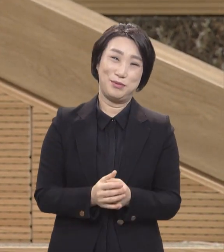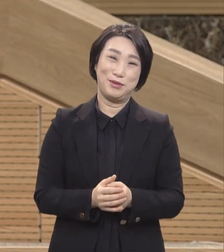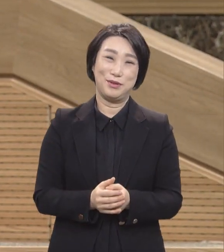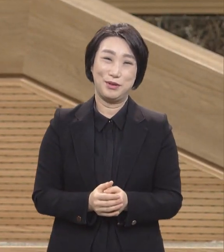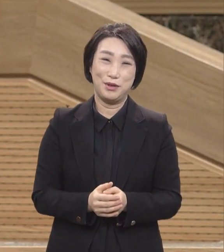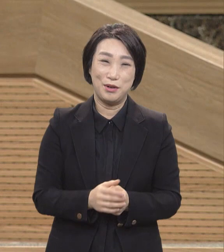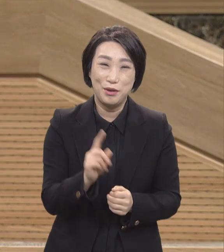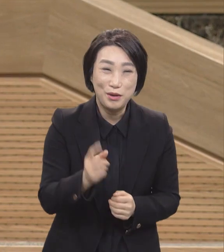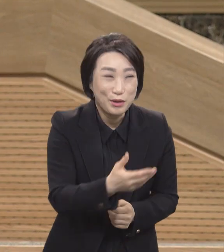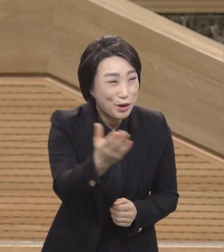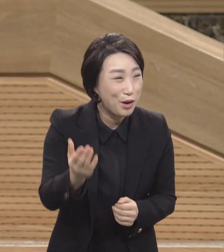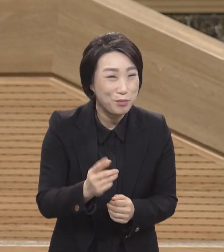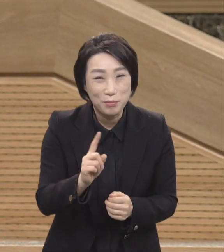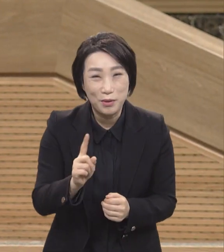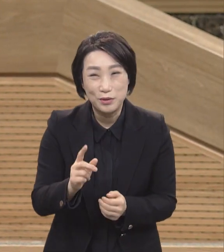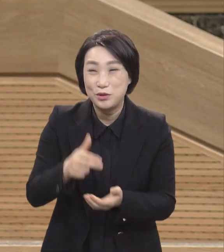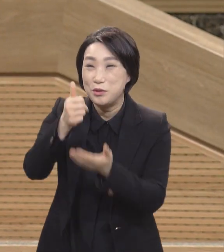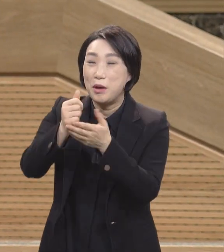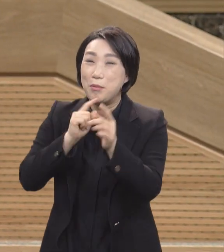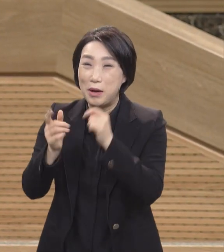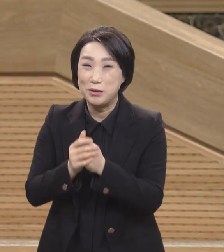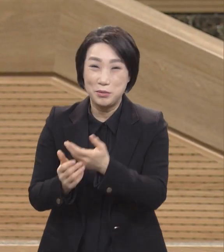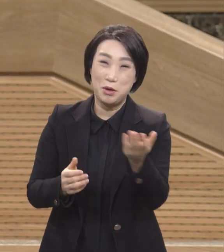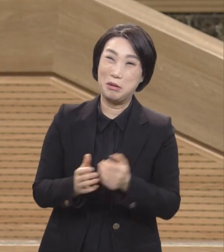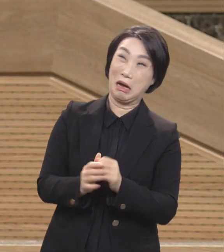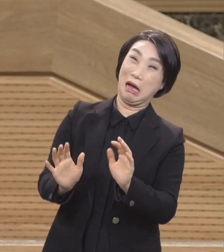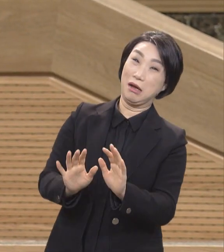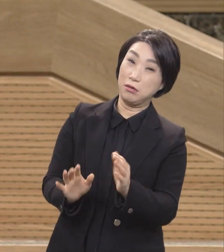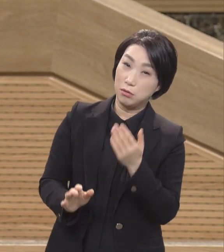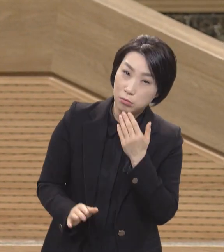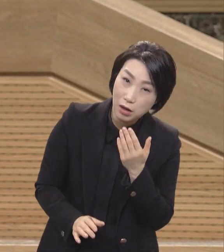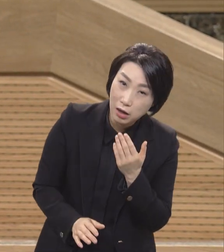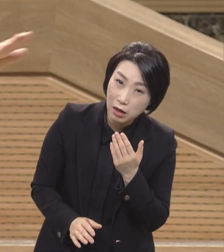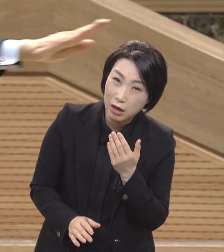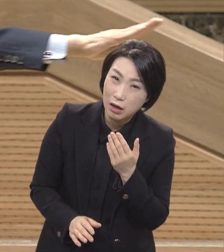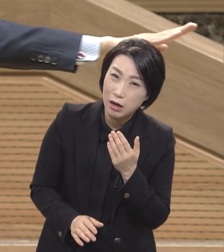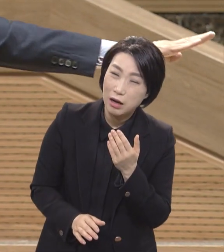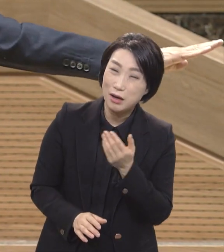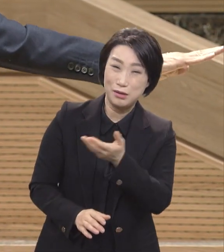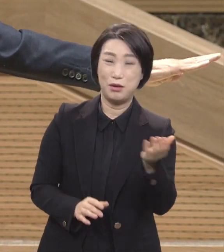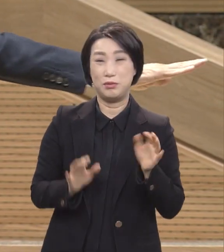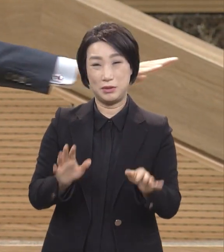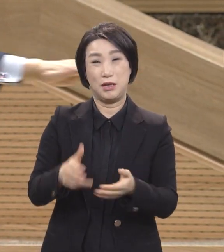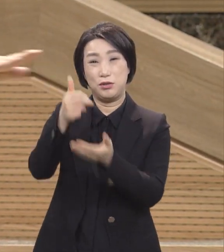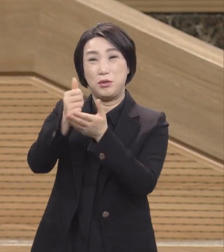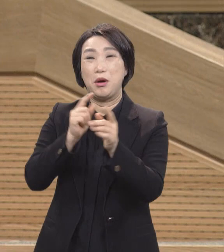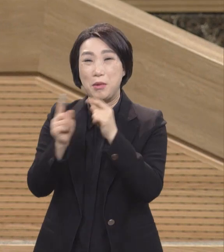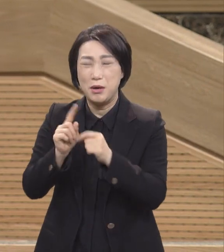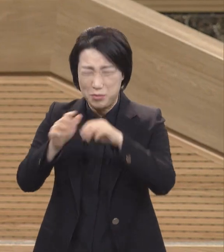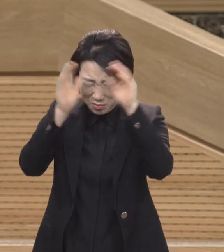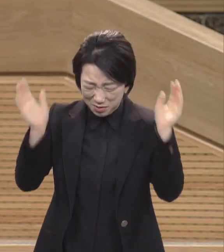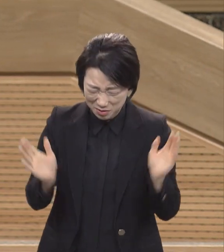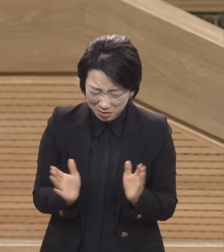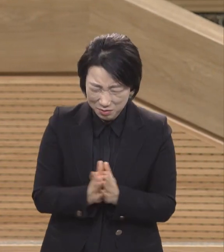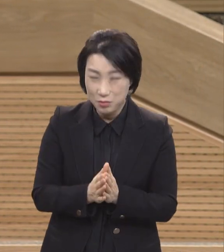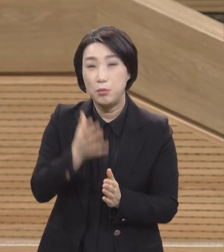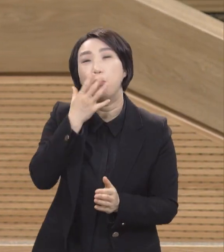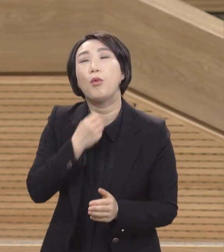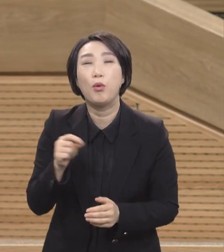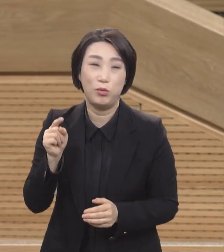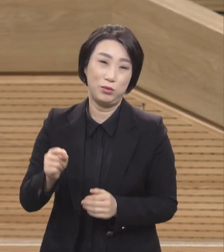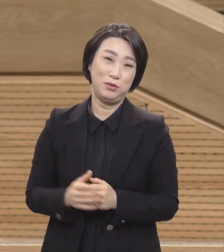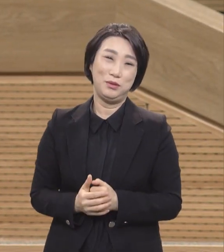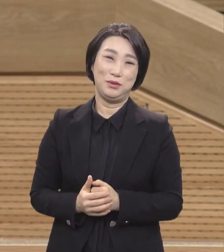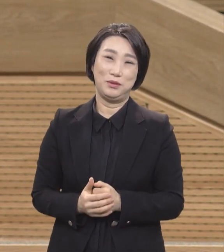어느 것이 그분의 말씀에 아니오가 있어. 그분 말씀은 다 복된